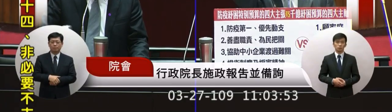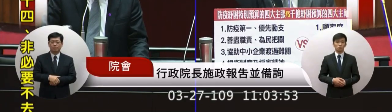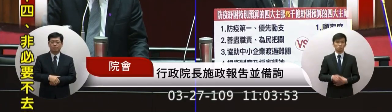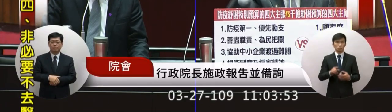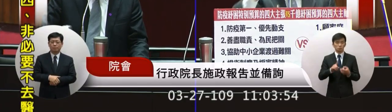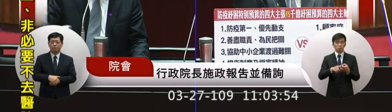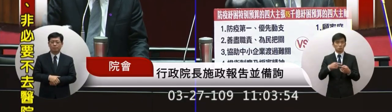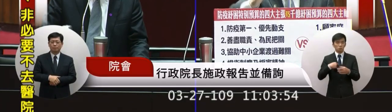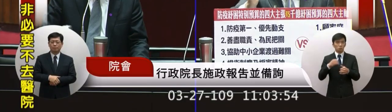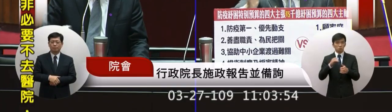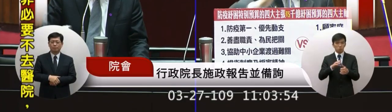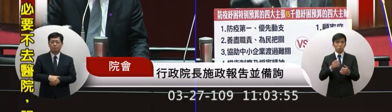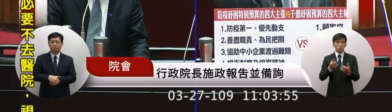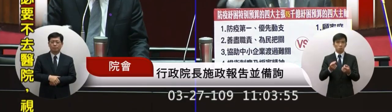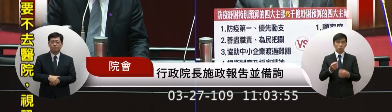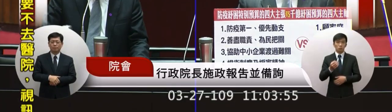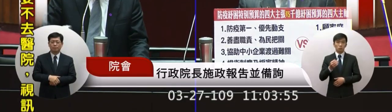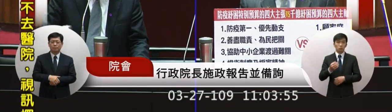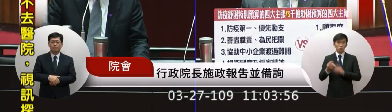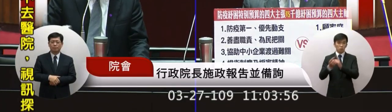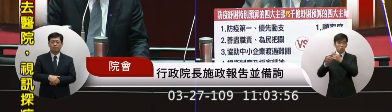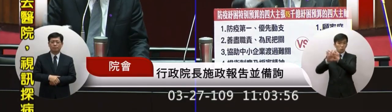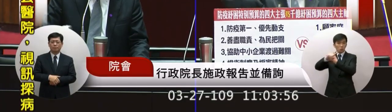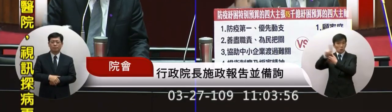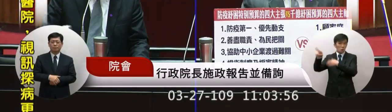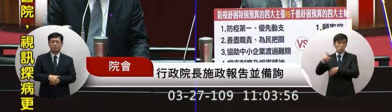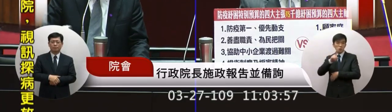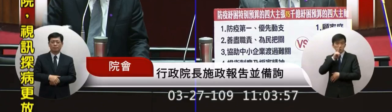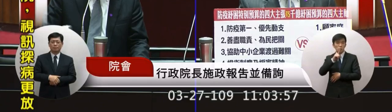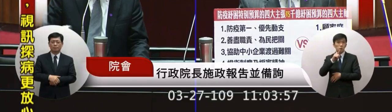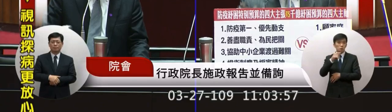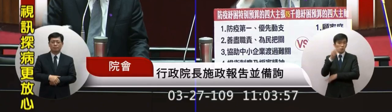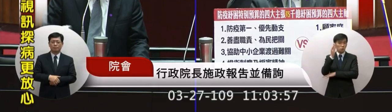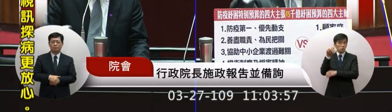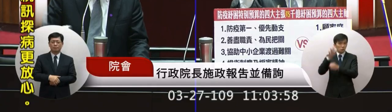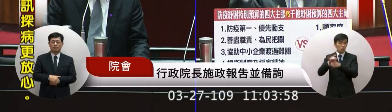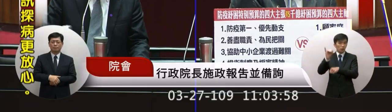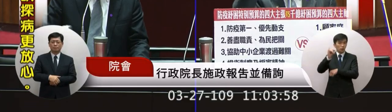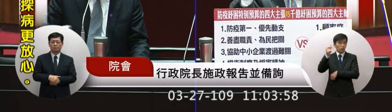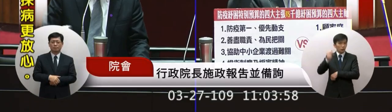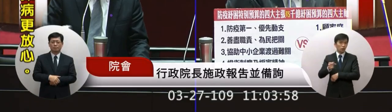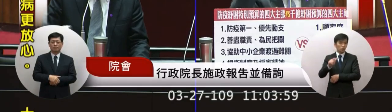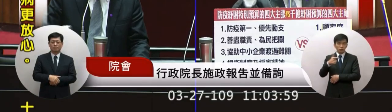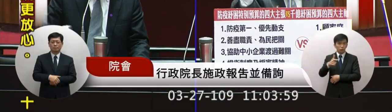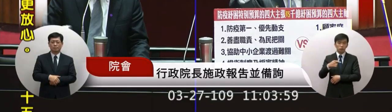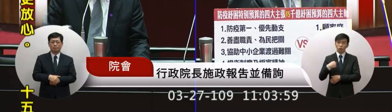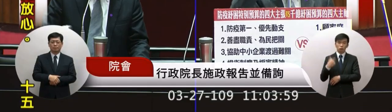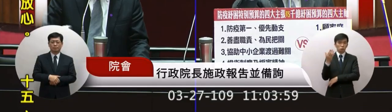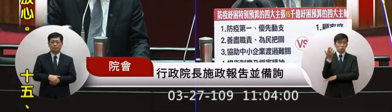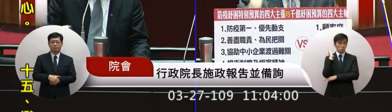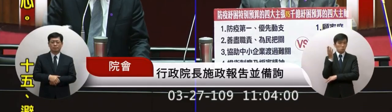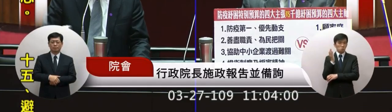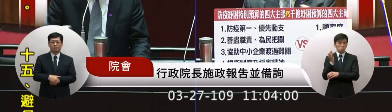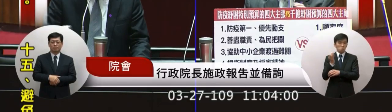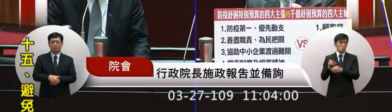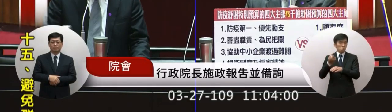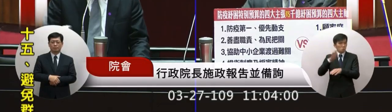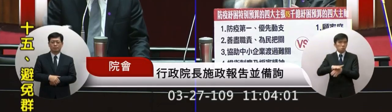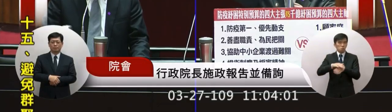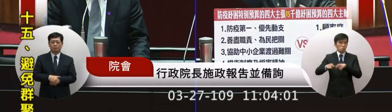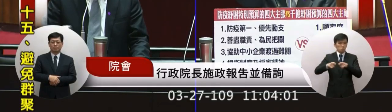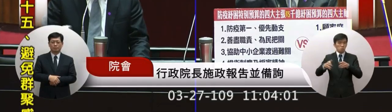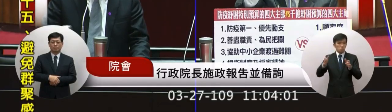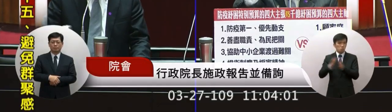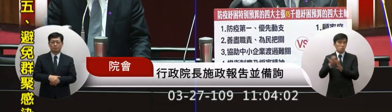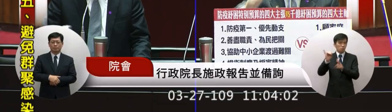讲，所以对外讲不能讲一千亿做这工课，咱政府投入的几啊千亿甚至上上吊。